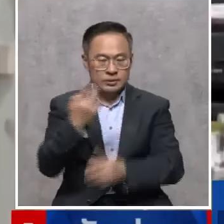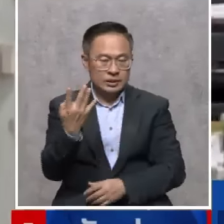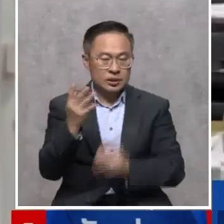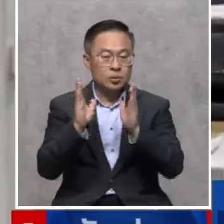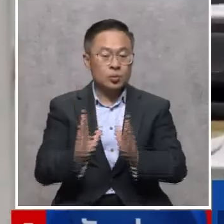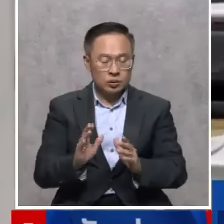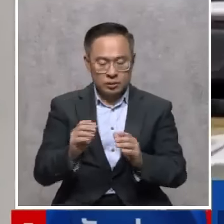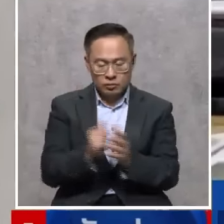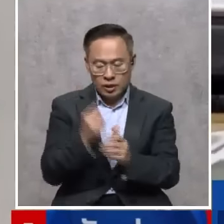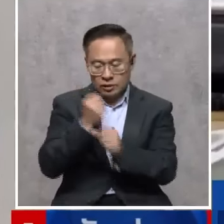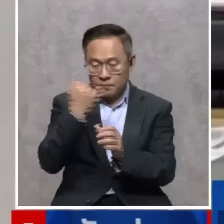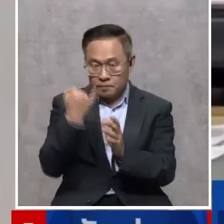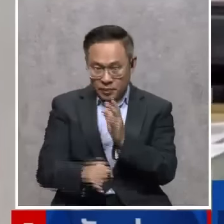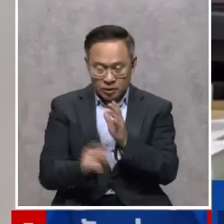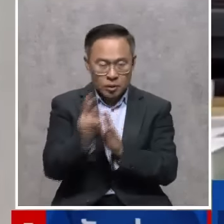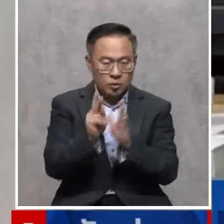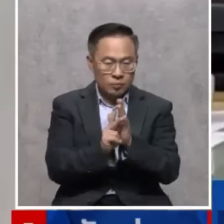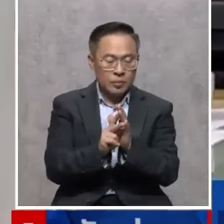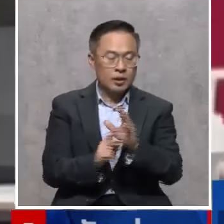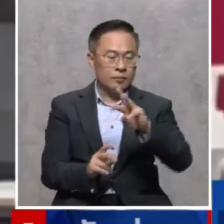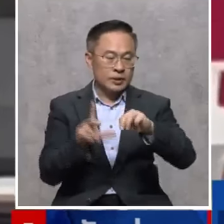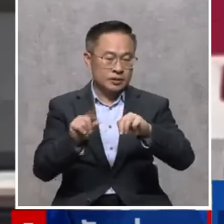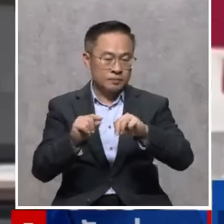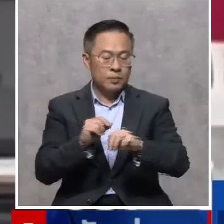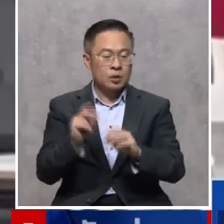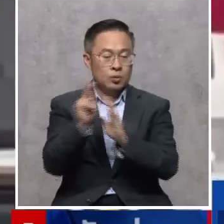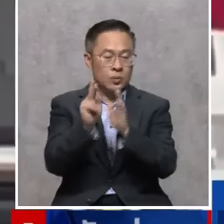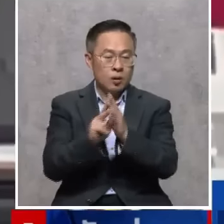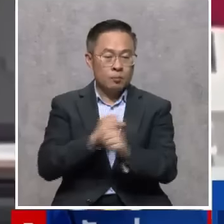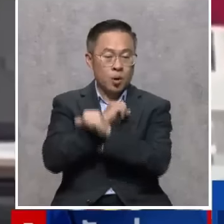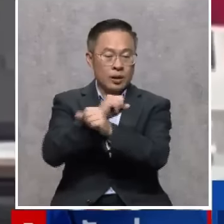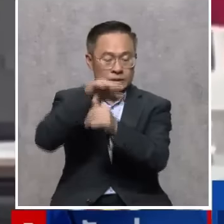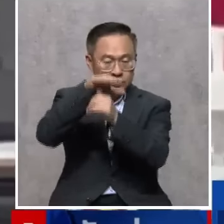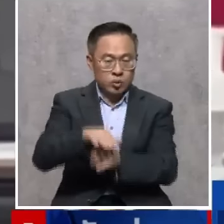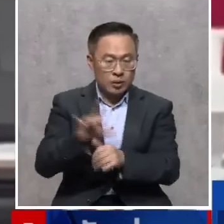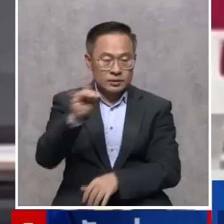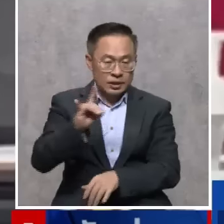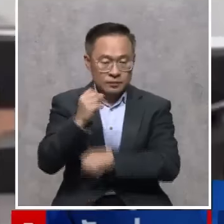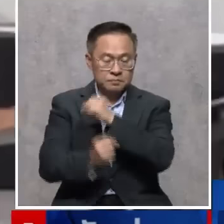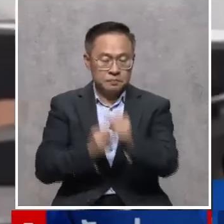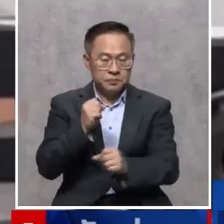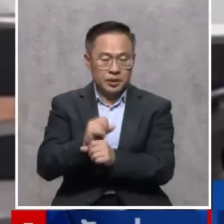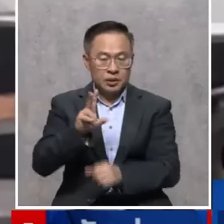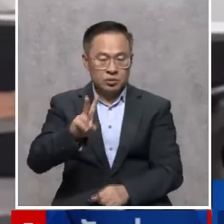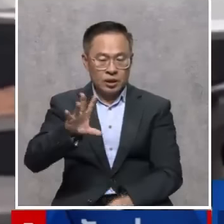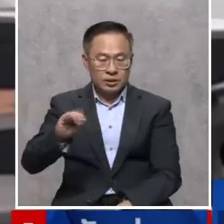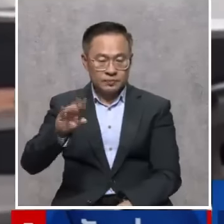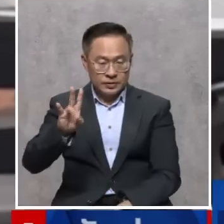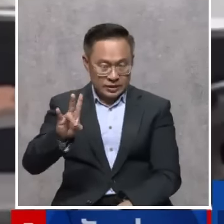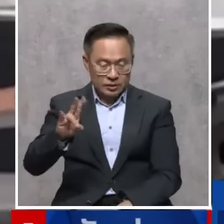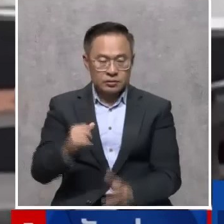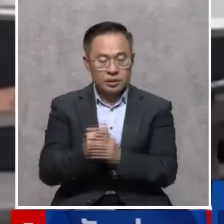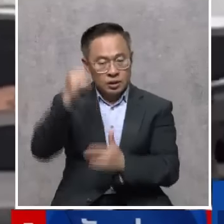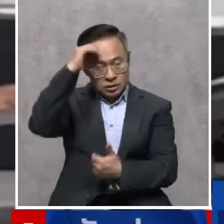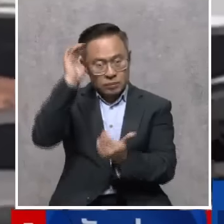ตามมาตรา20ของพรบ.ป้องกันการทารุณกรรมและการจัดสวัสดิภาพสัตว์ปี2557พนักงานสอบสวนรับแ